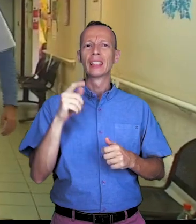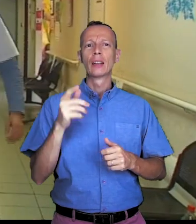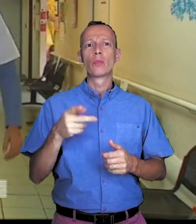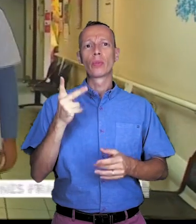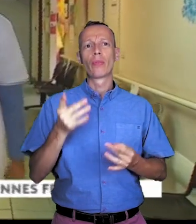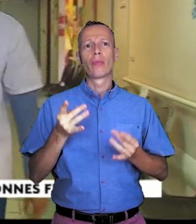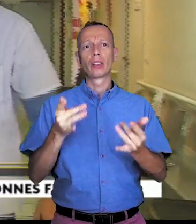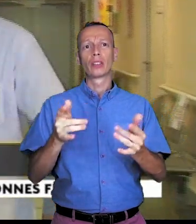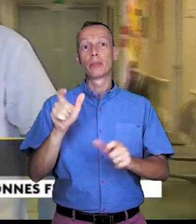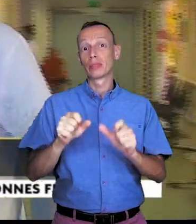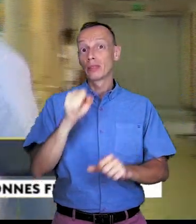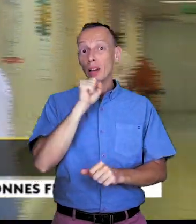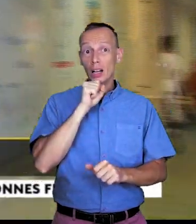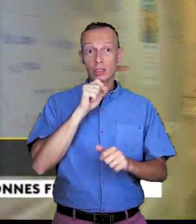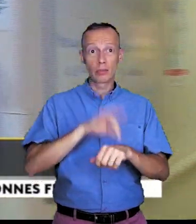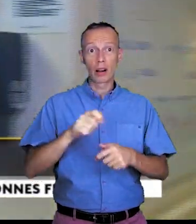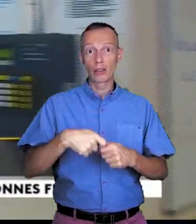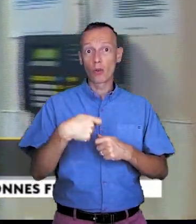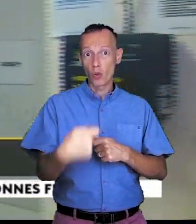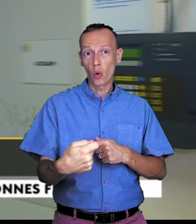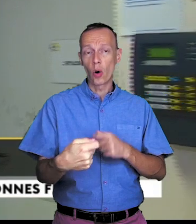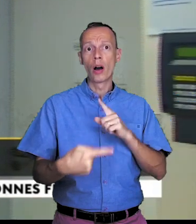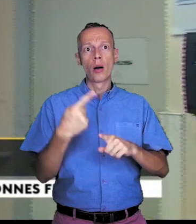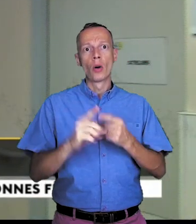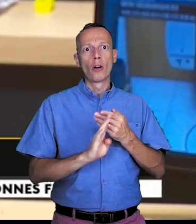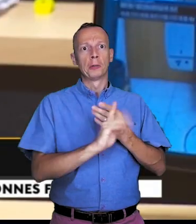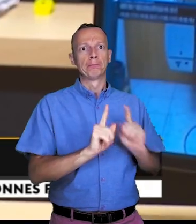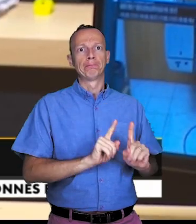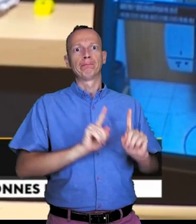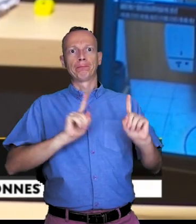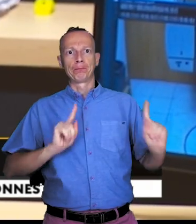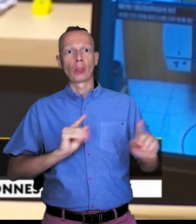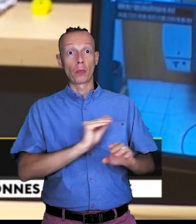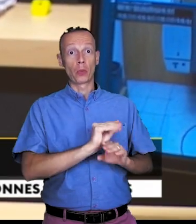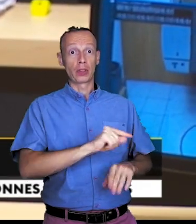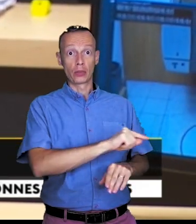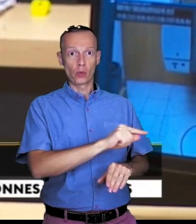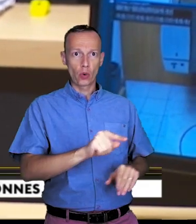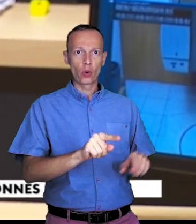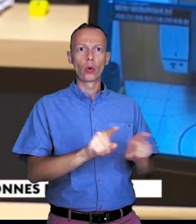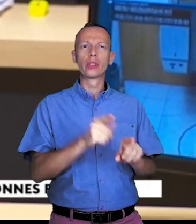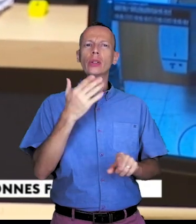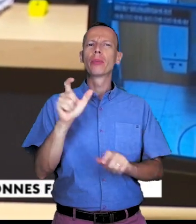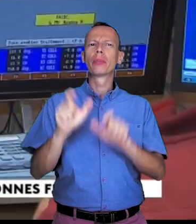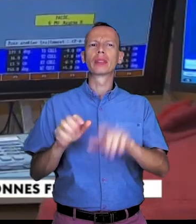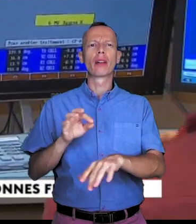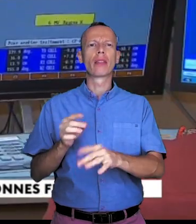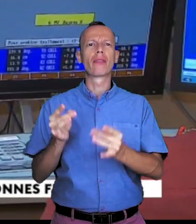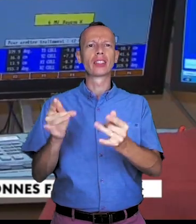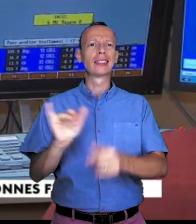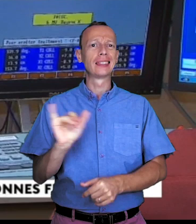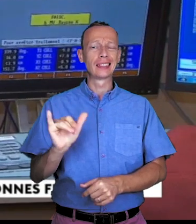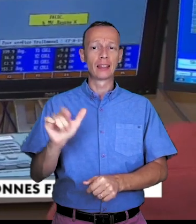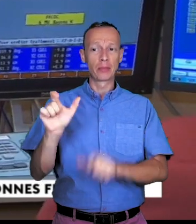âgées atteintes d'une longue maladie sont les plus vulnérables. Il faut donc bien respecter les distanciations sociales pour les protéger.